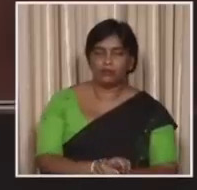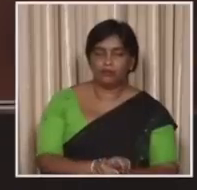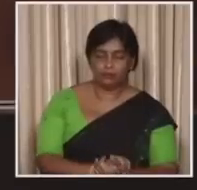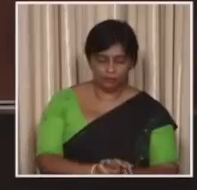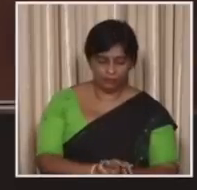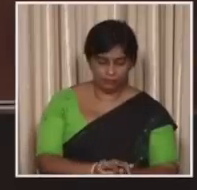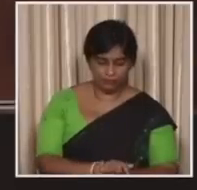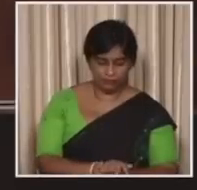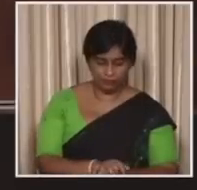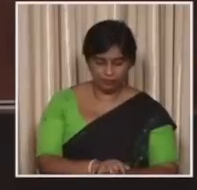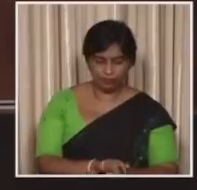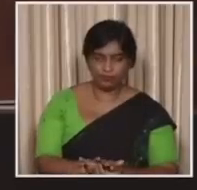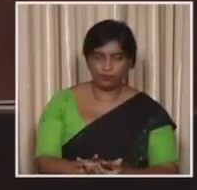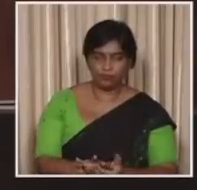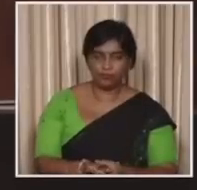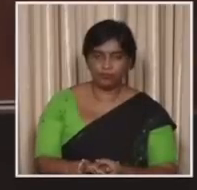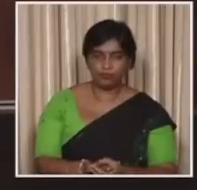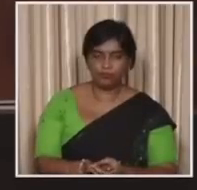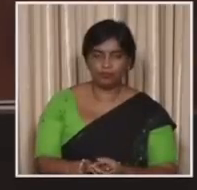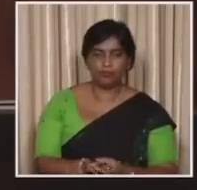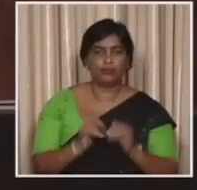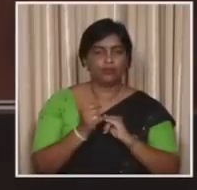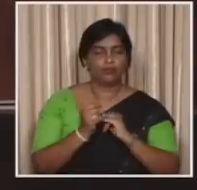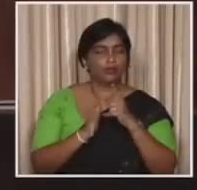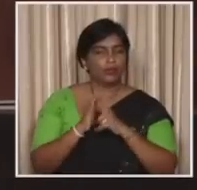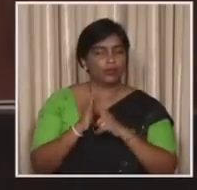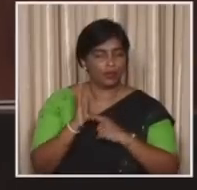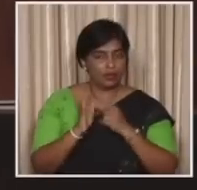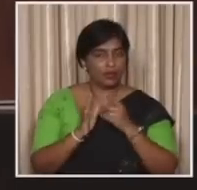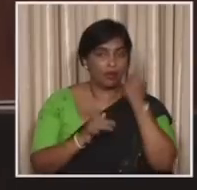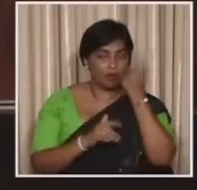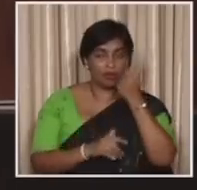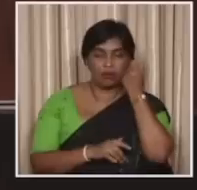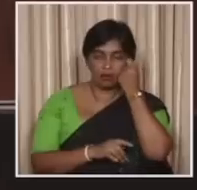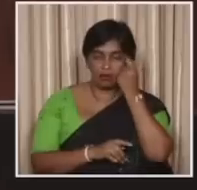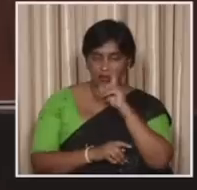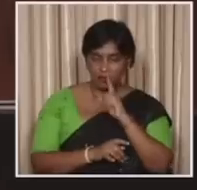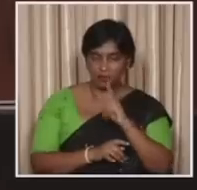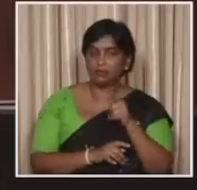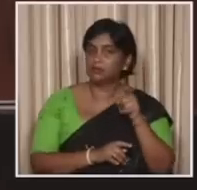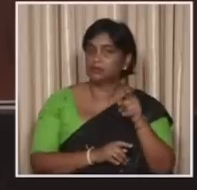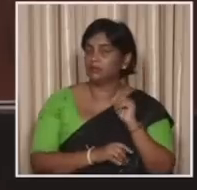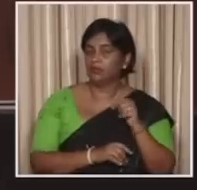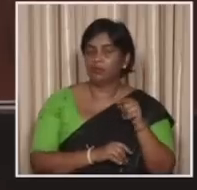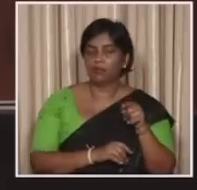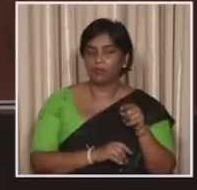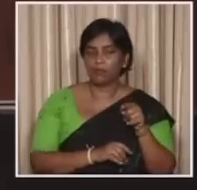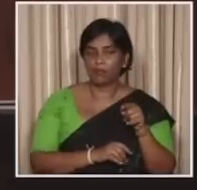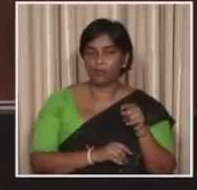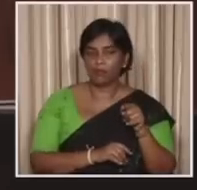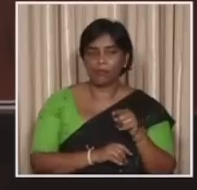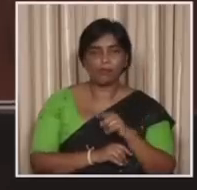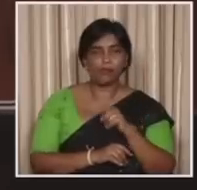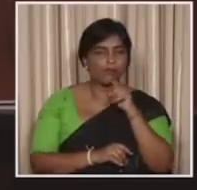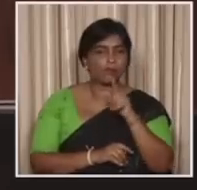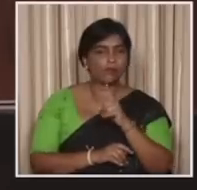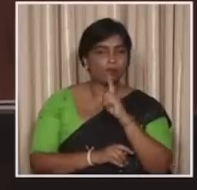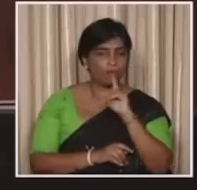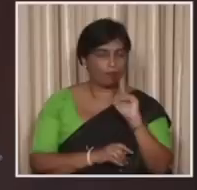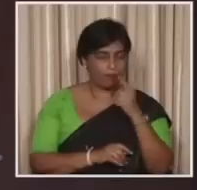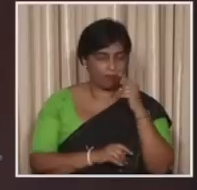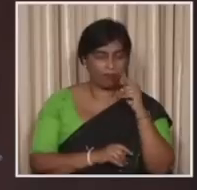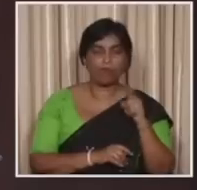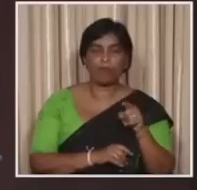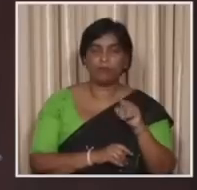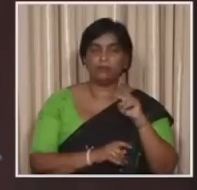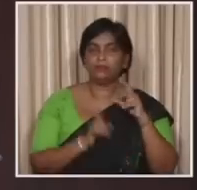jadi nanti karena itu meni api susi prema jadi bentuk mah itu ama honda ada sak diribat kiri muka deh dan obat itu mah agi anak king dan